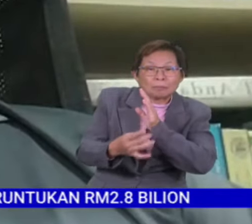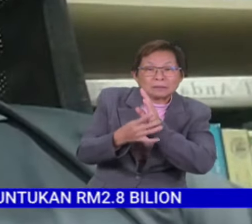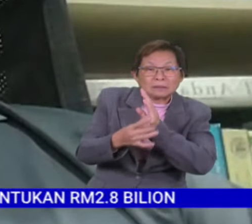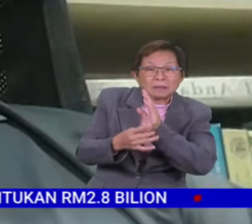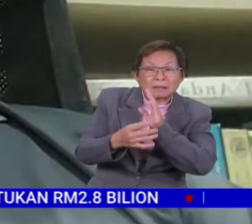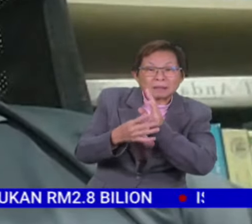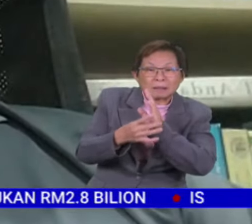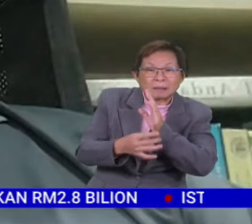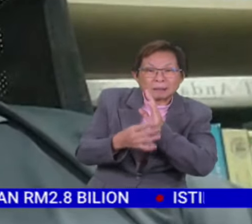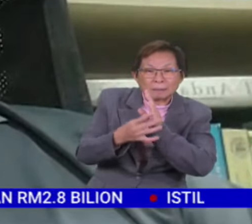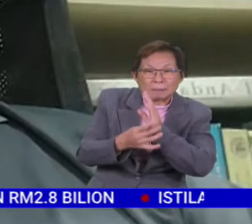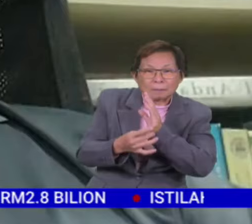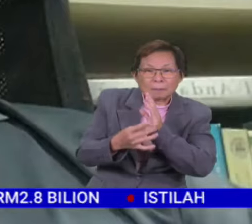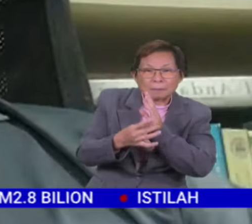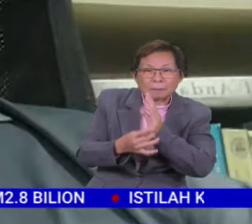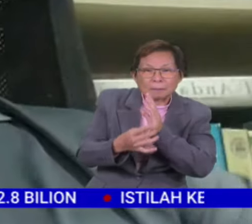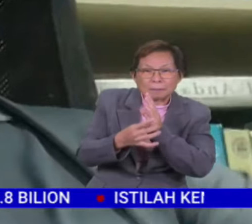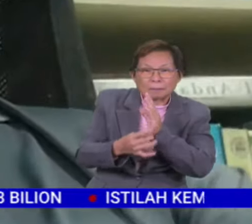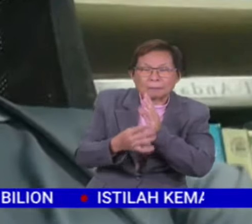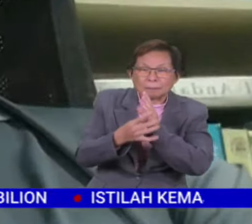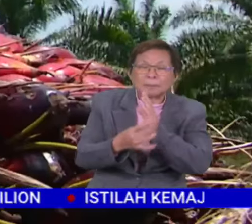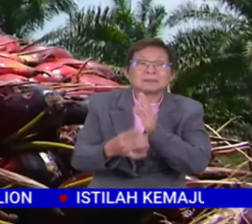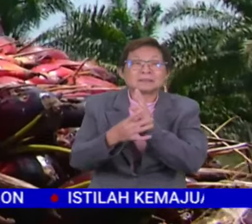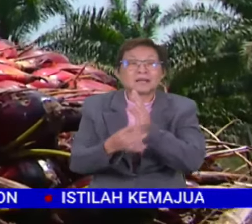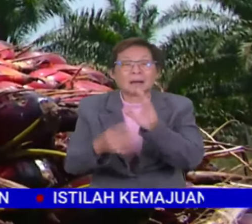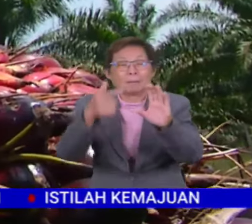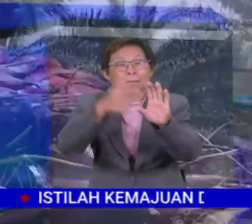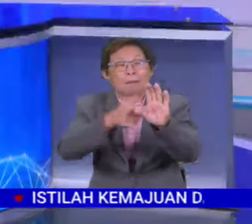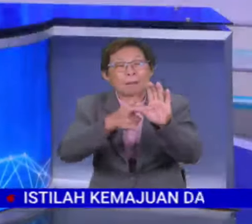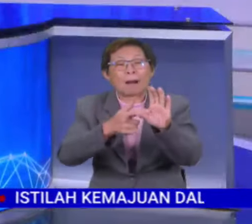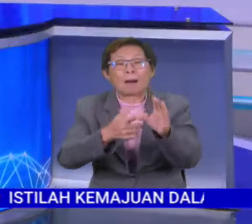mentah yang dilakukan oleh APEC.